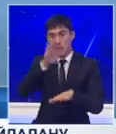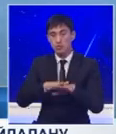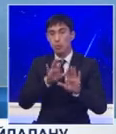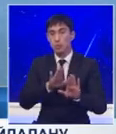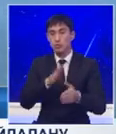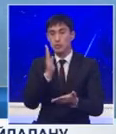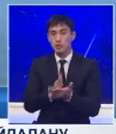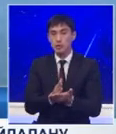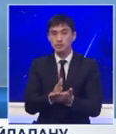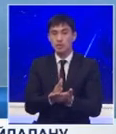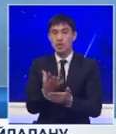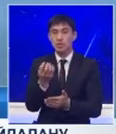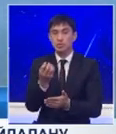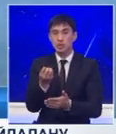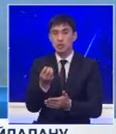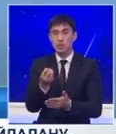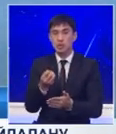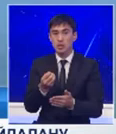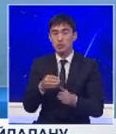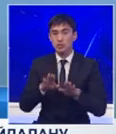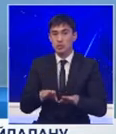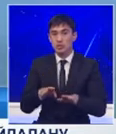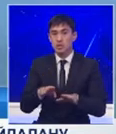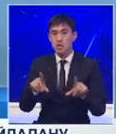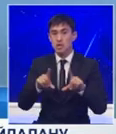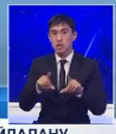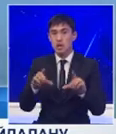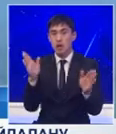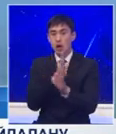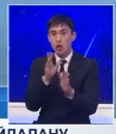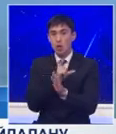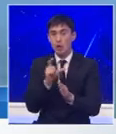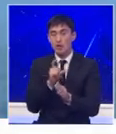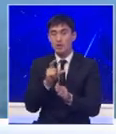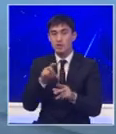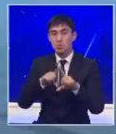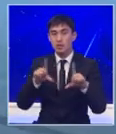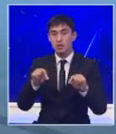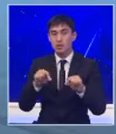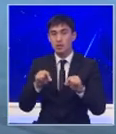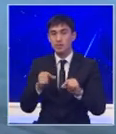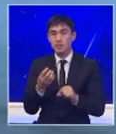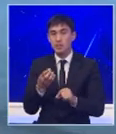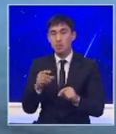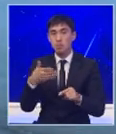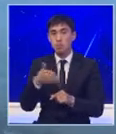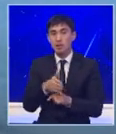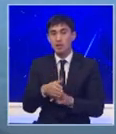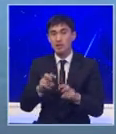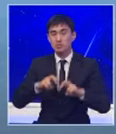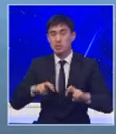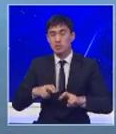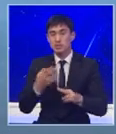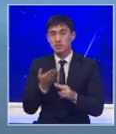орынбасары және бүйерге экология департаменті, балық